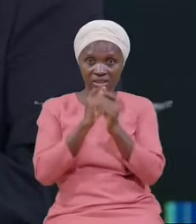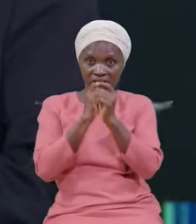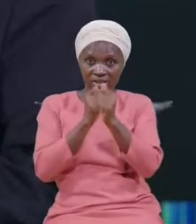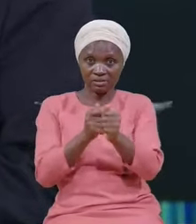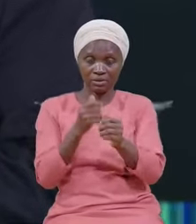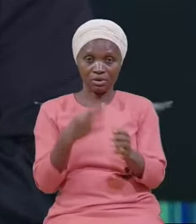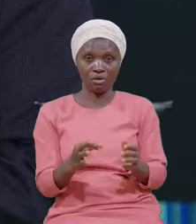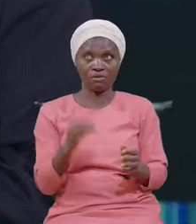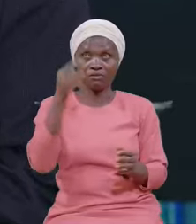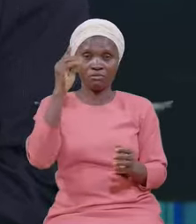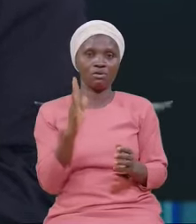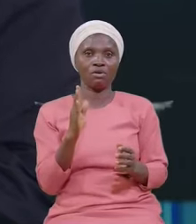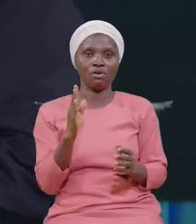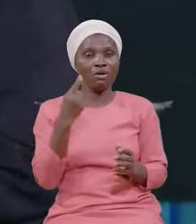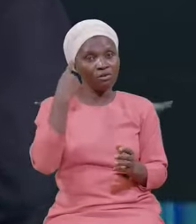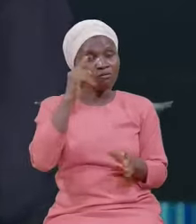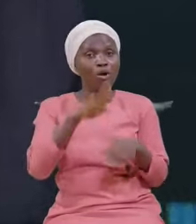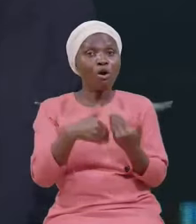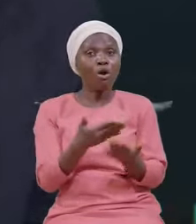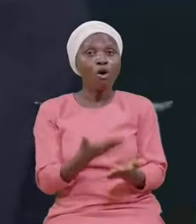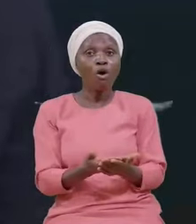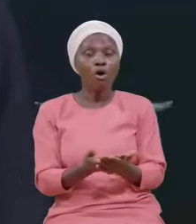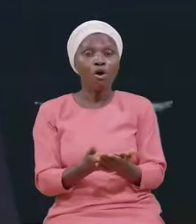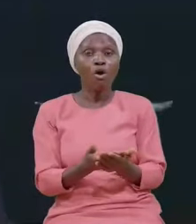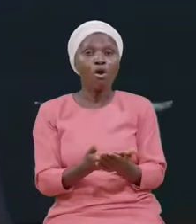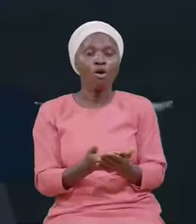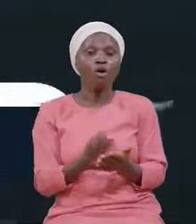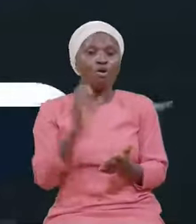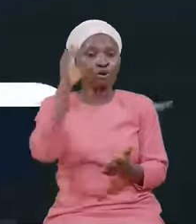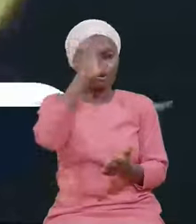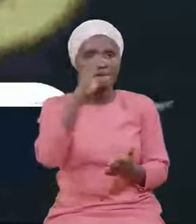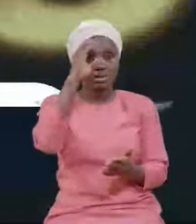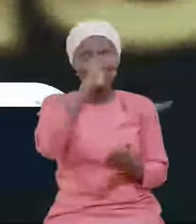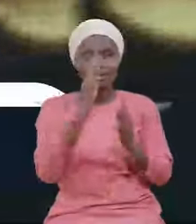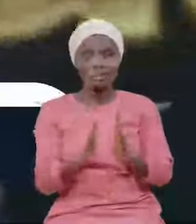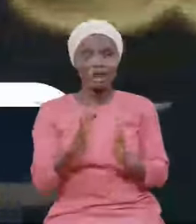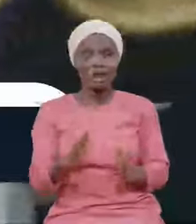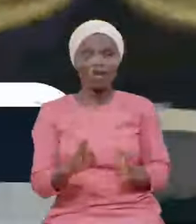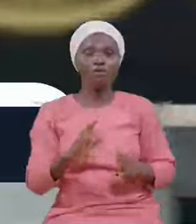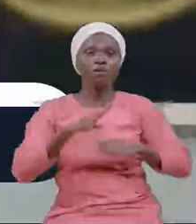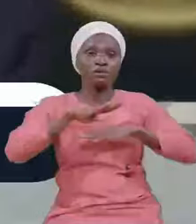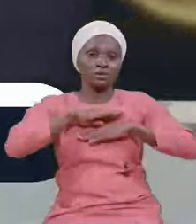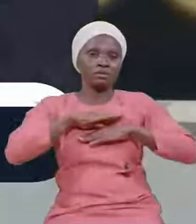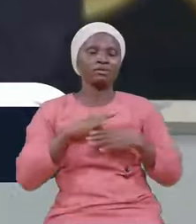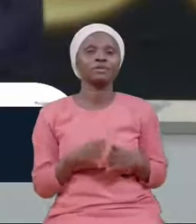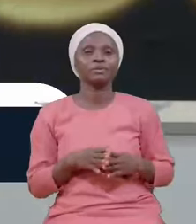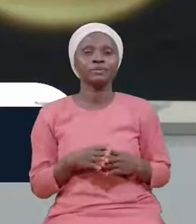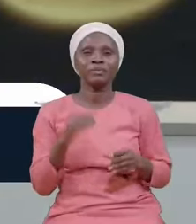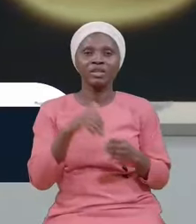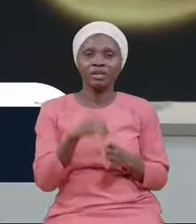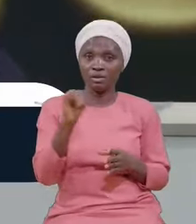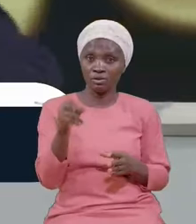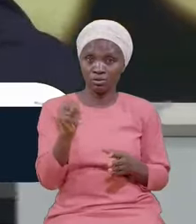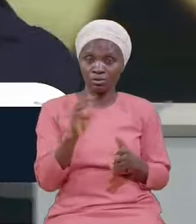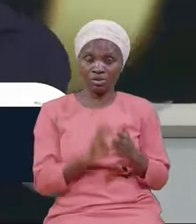pour la satisfaction de tous les chercheurs. En Jean au chapitre 4, lisons